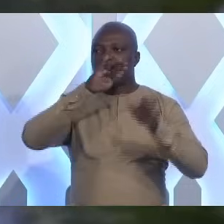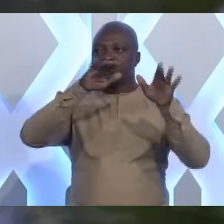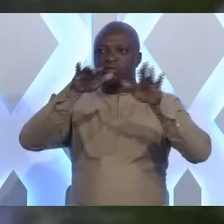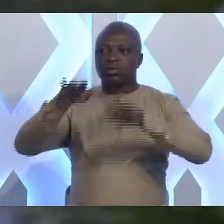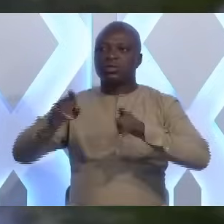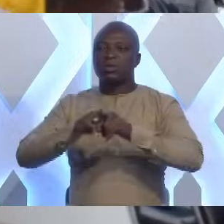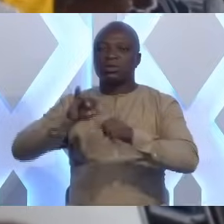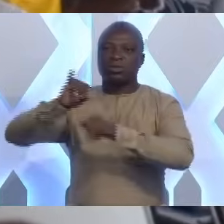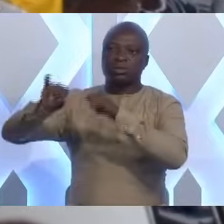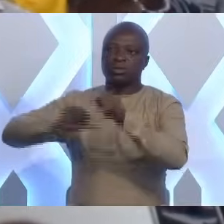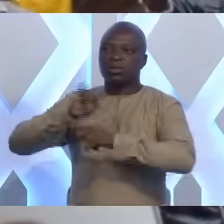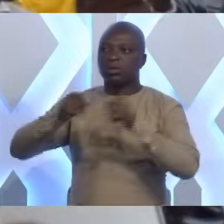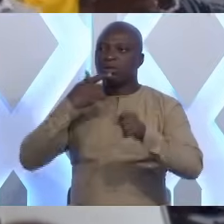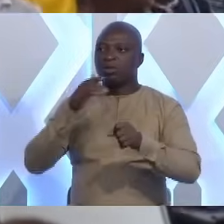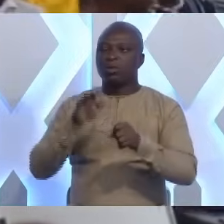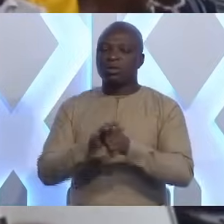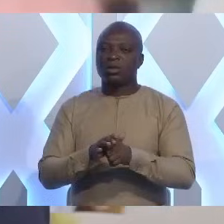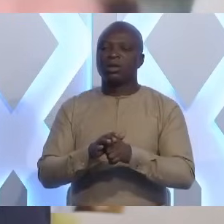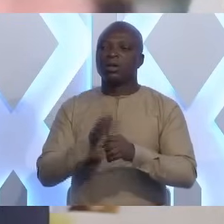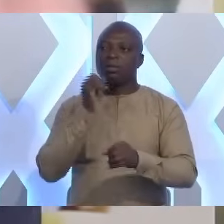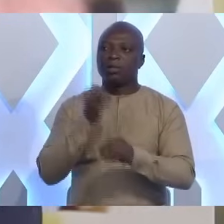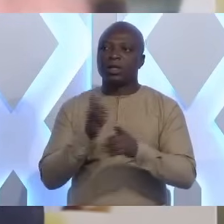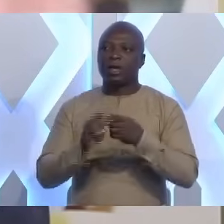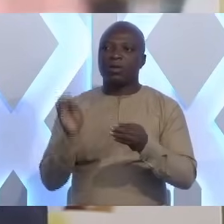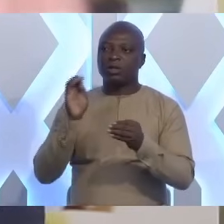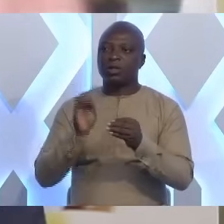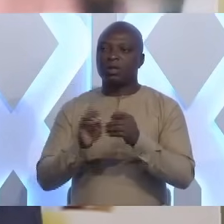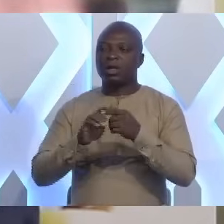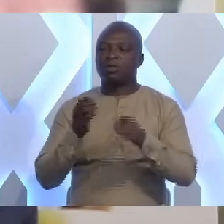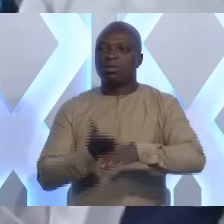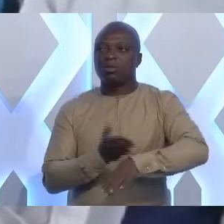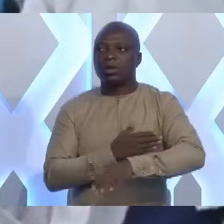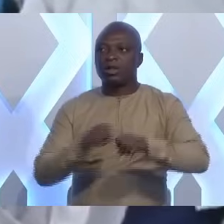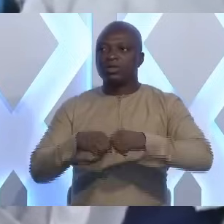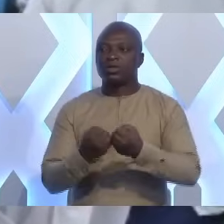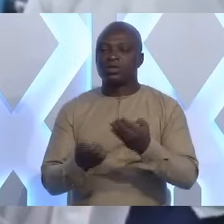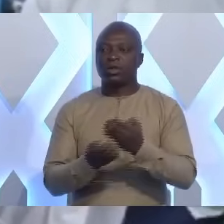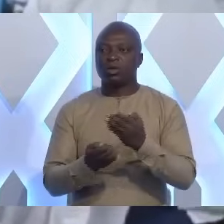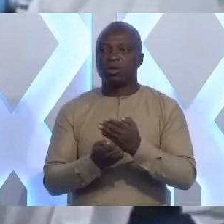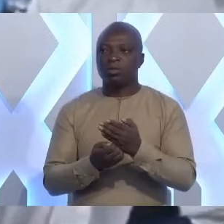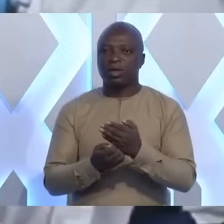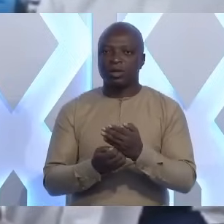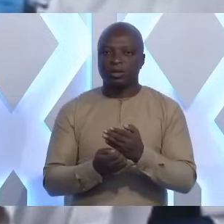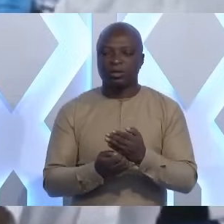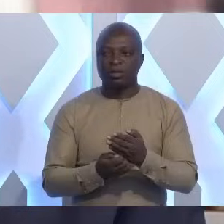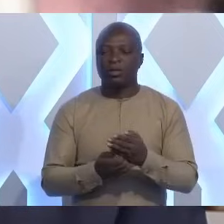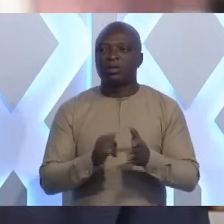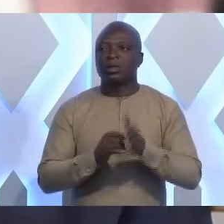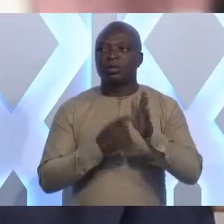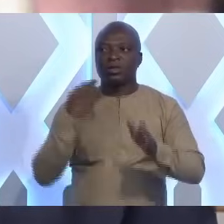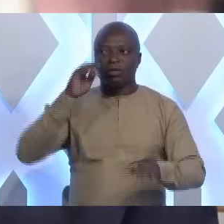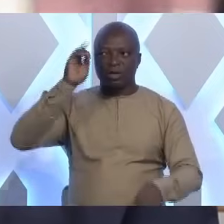touristique prometteuse, prête à contribuer à son progrès socio-économique. Mais reconnaissance bon au chef de